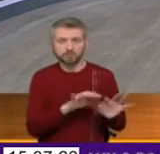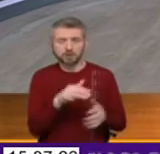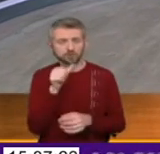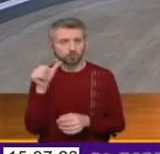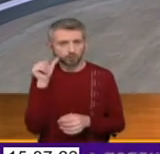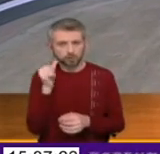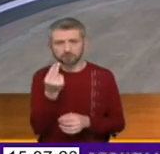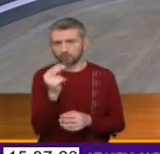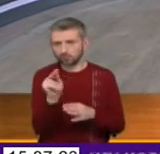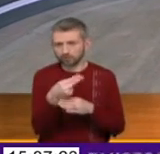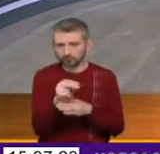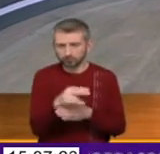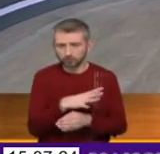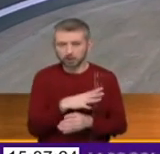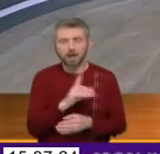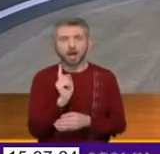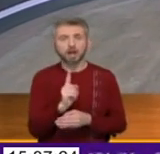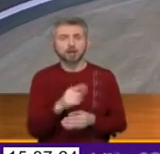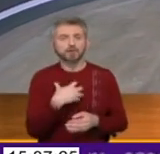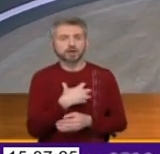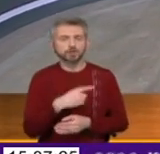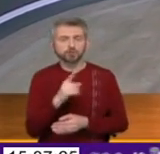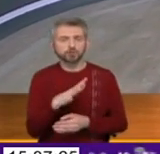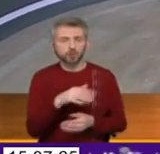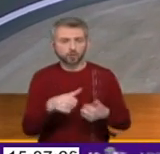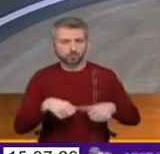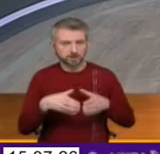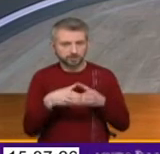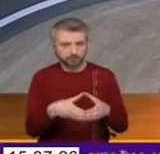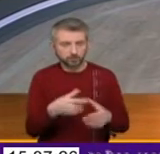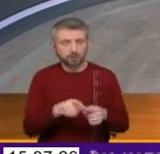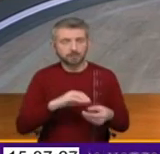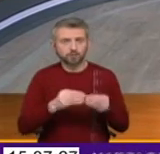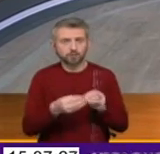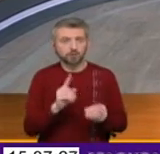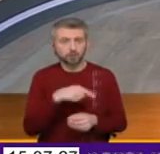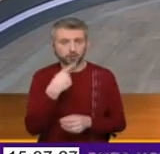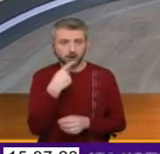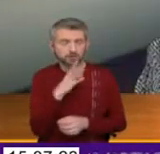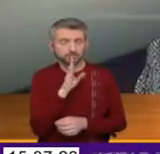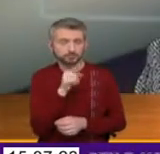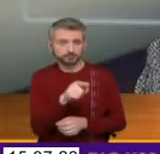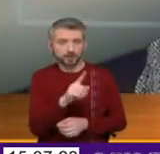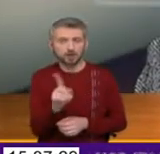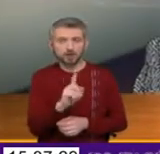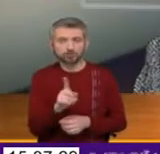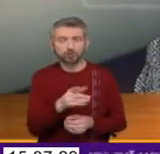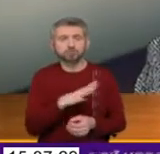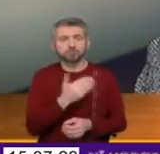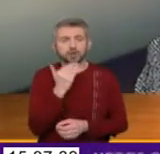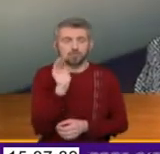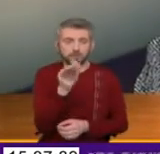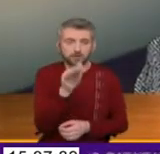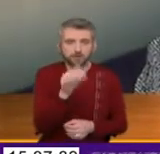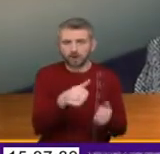році, перераховували, але знову ж таки, важливо, щоб вийшла комісія. І ось оця проблема, що каже дозвонювачка, що зверталися, а